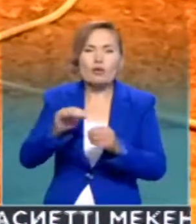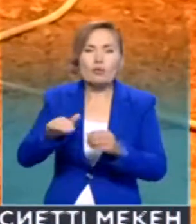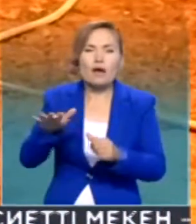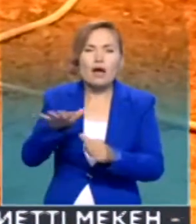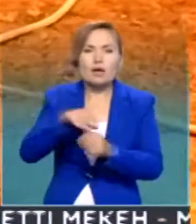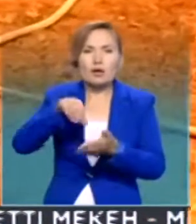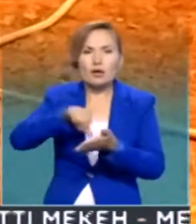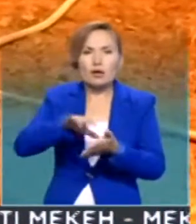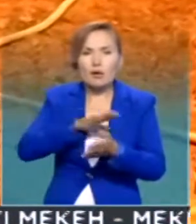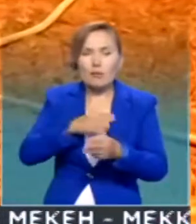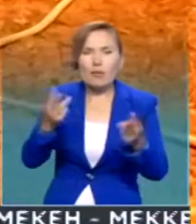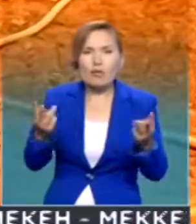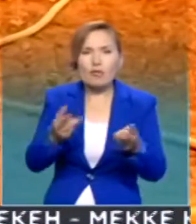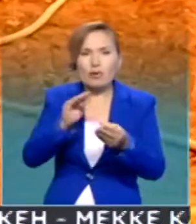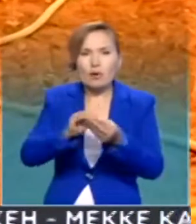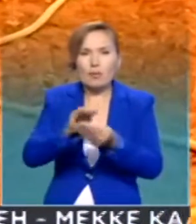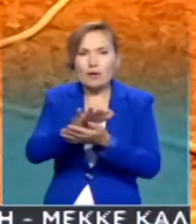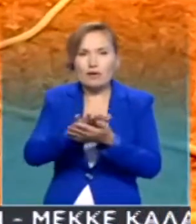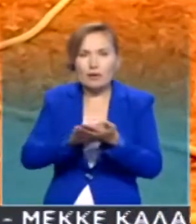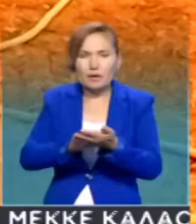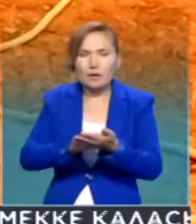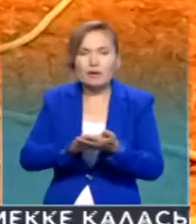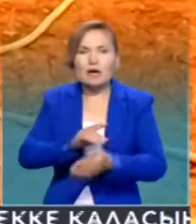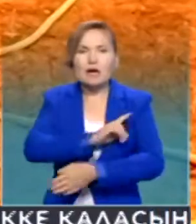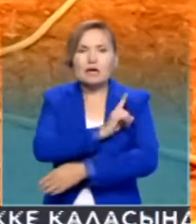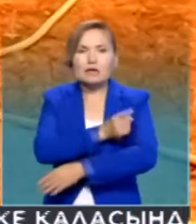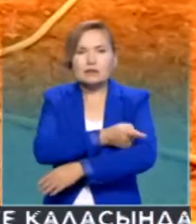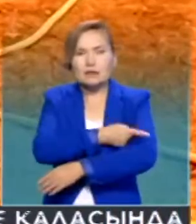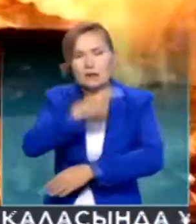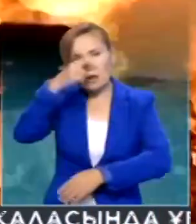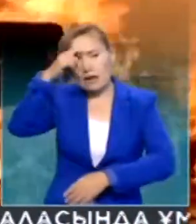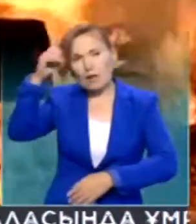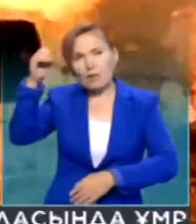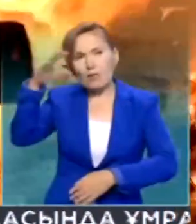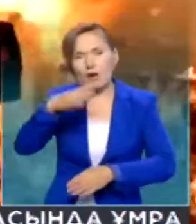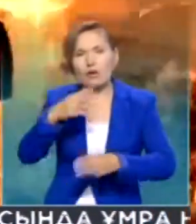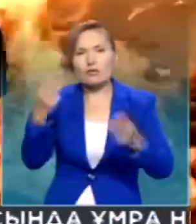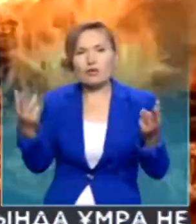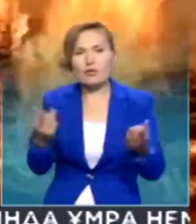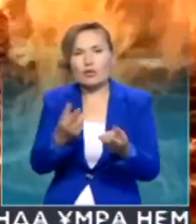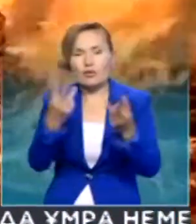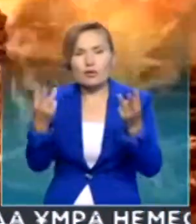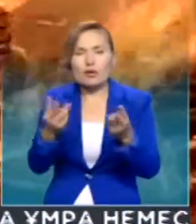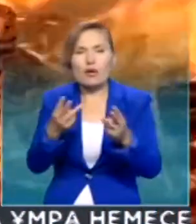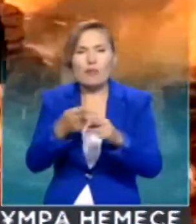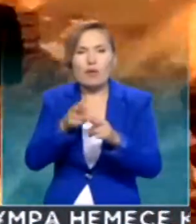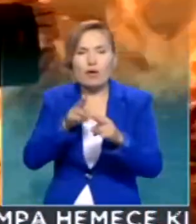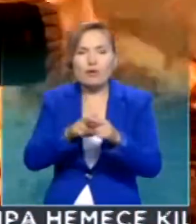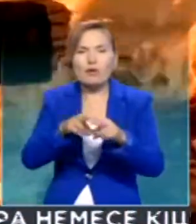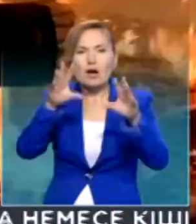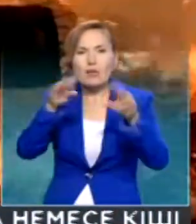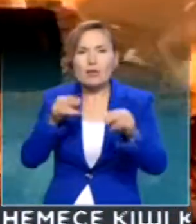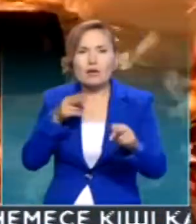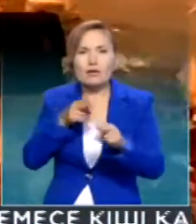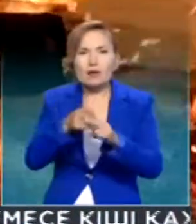де әлі қауіп сейілген жоқ. Себебі бірнеше күннен бергі аптап ыстық жалында ауыздықтауға мұрша берер емес.